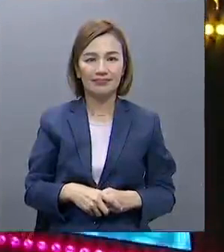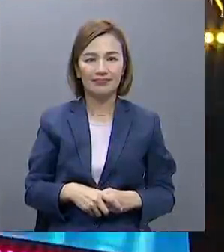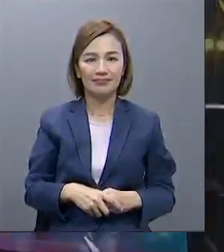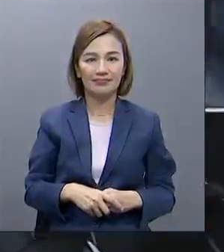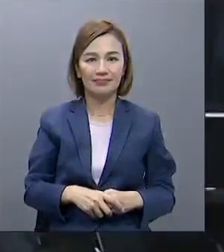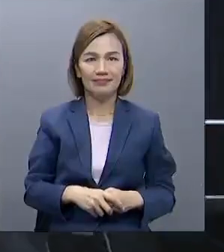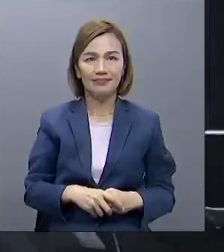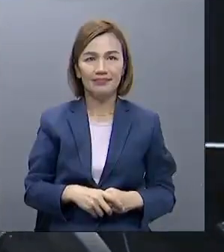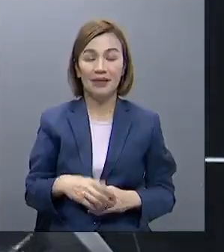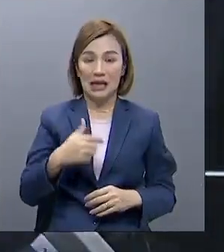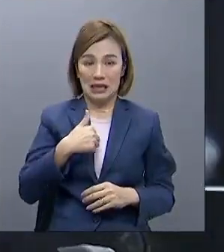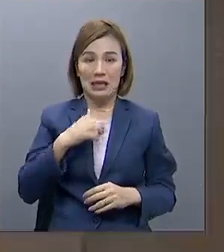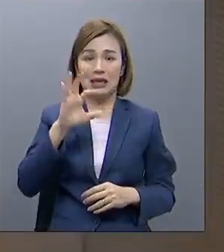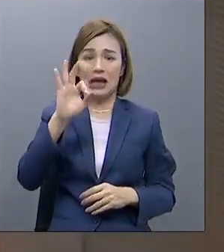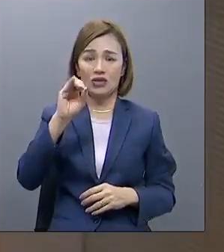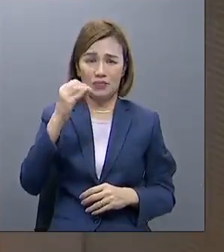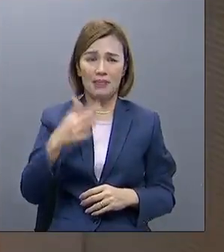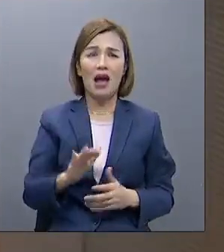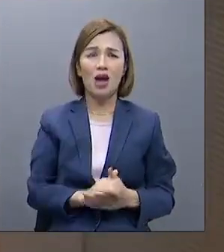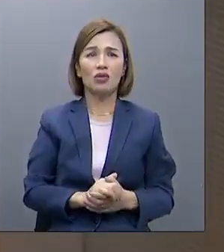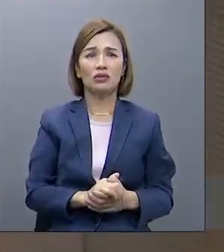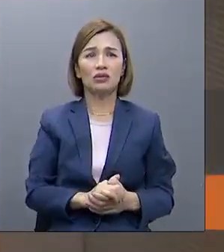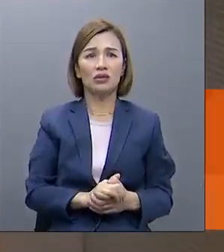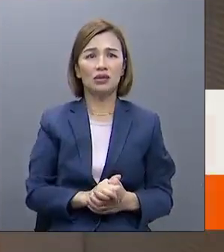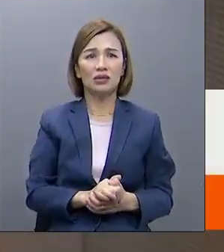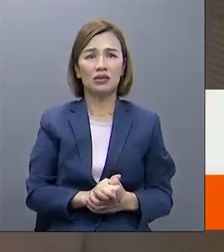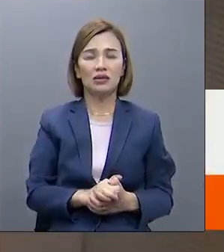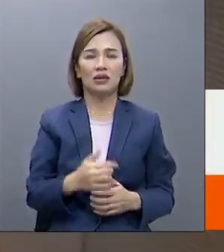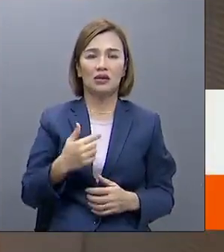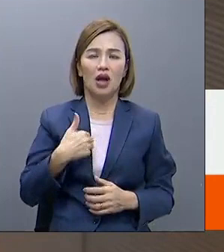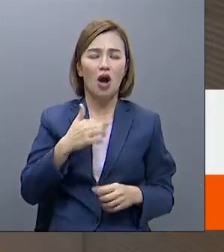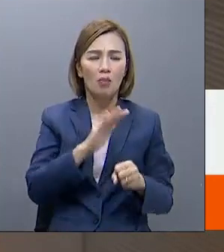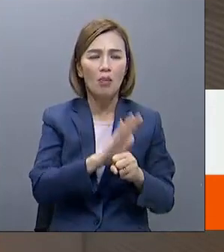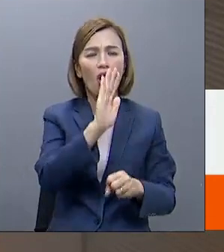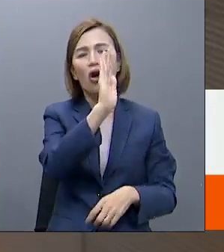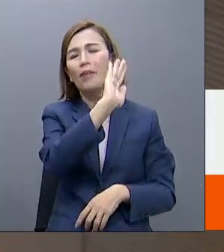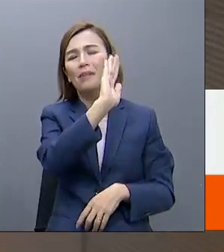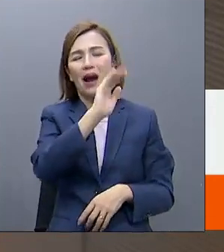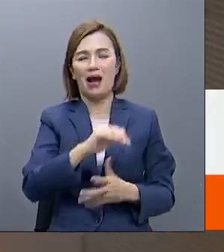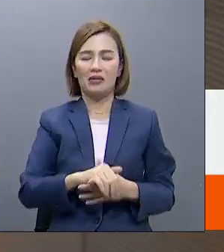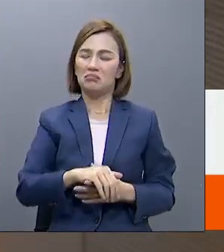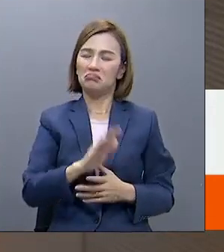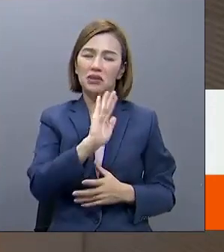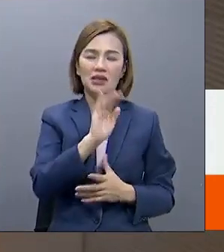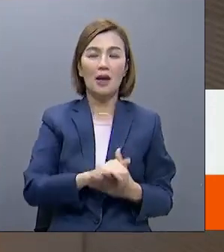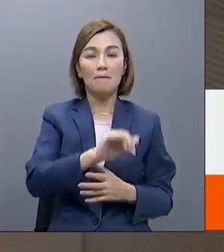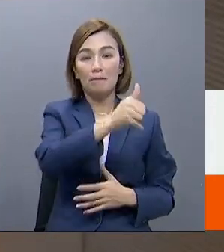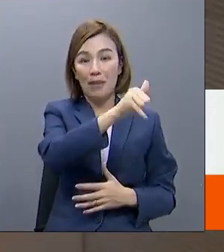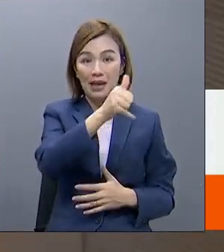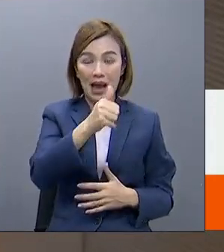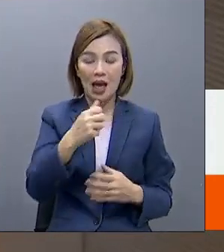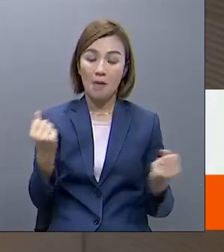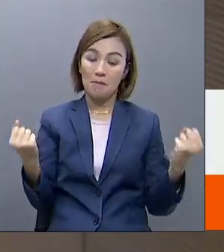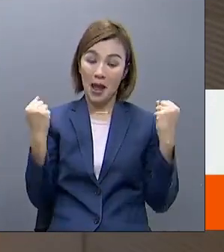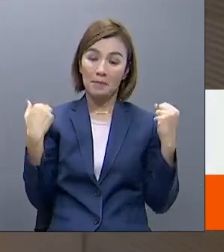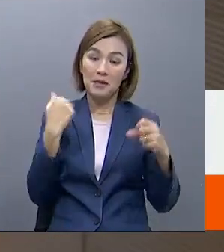เราก็90แล้วอ่ะไม่จะไม่บอกว่าจะอำลาหรืออะไรนะเพราะเราไม่แน่นอนถ้ามีแรงก็จัดถ้าไม่มี